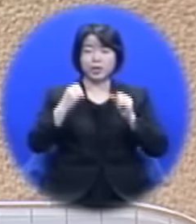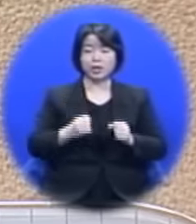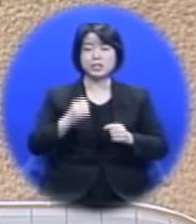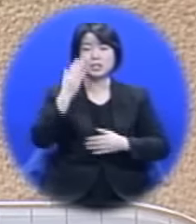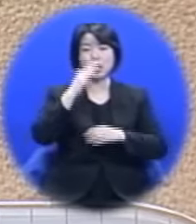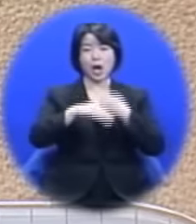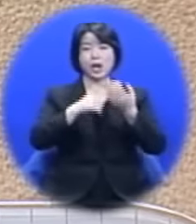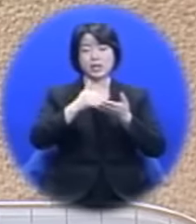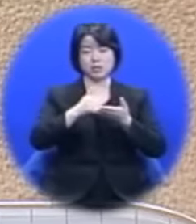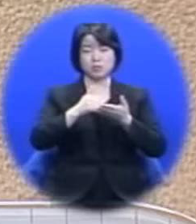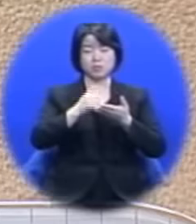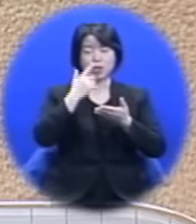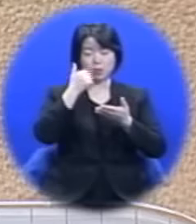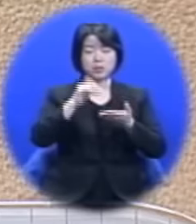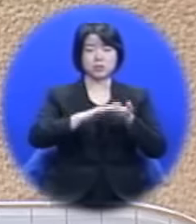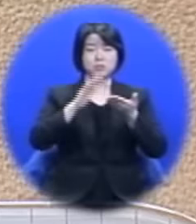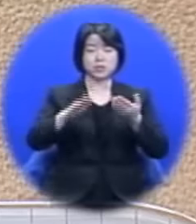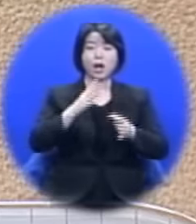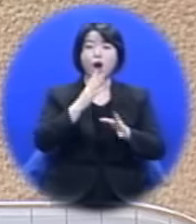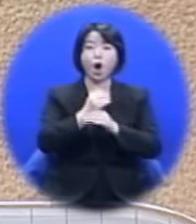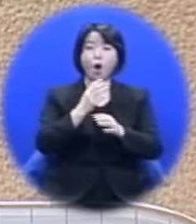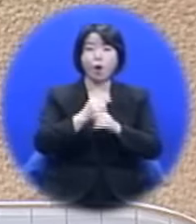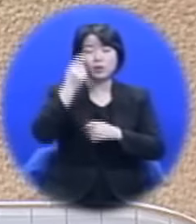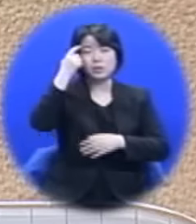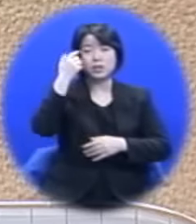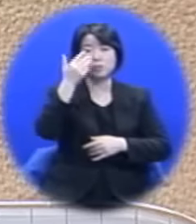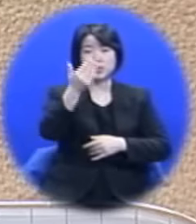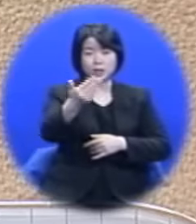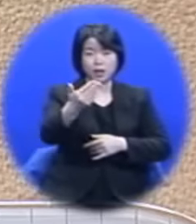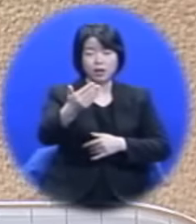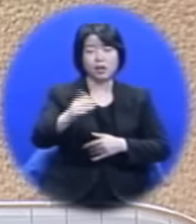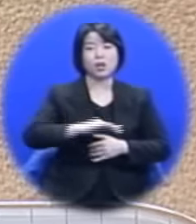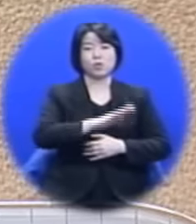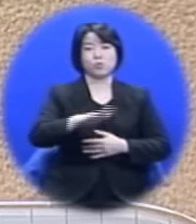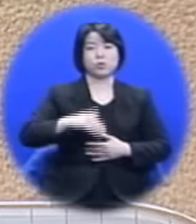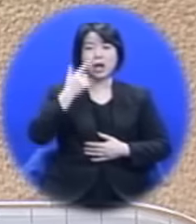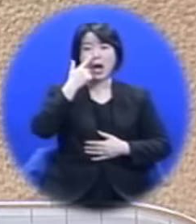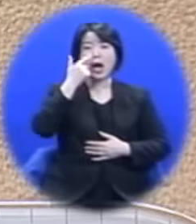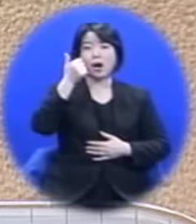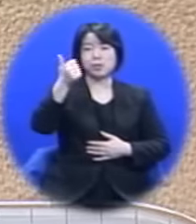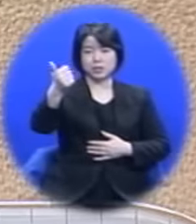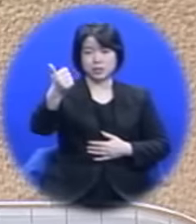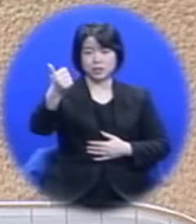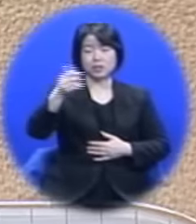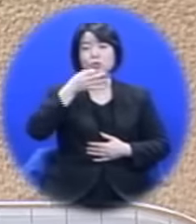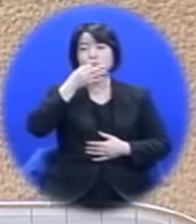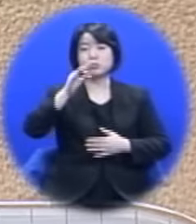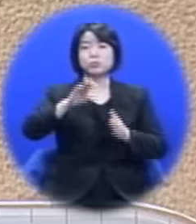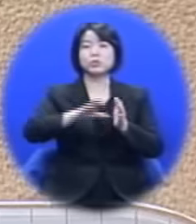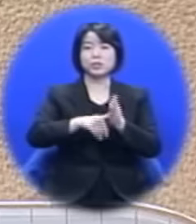언제 그렇죠 우리가 아버지라고 부를 때요